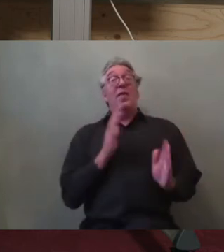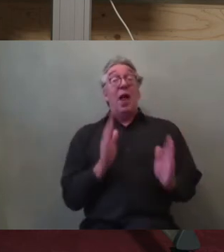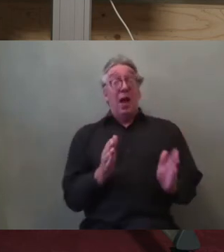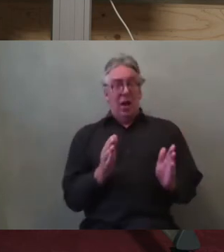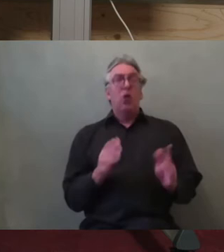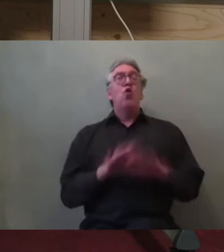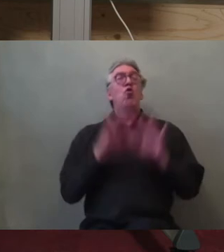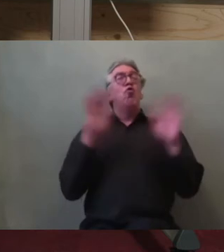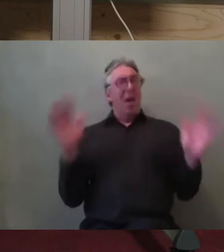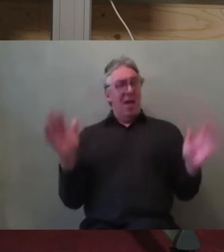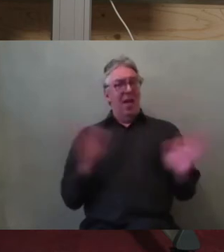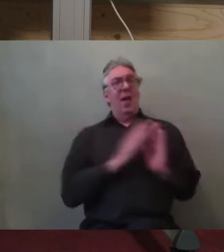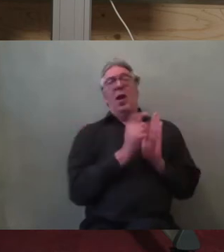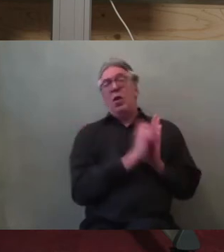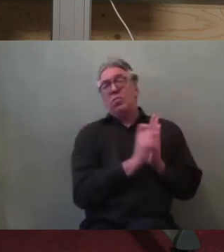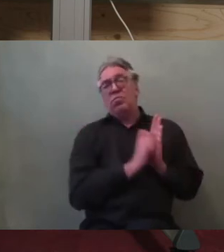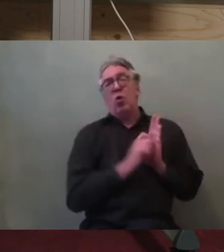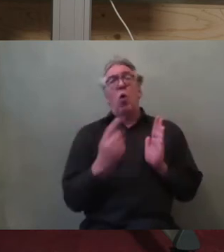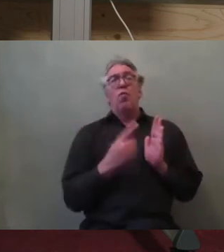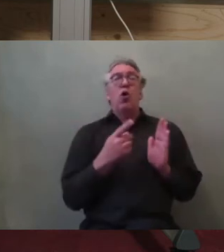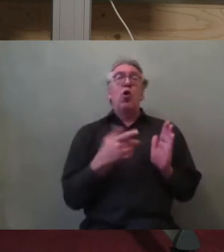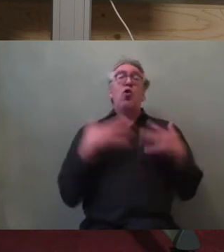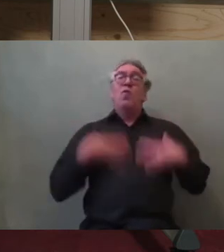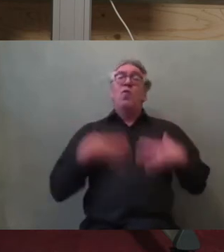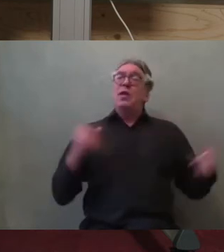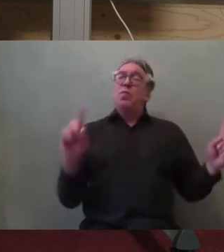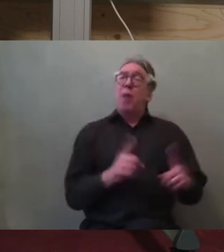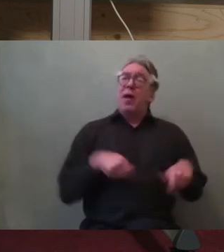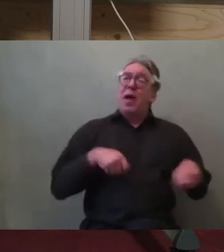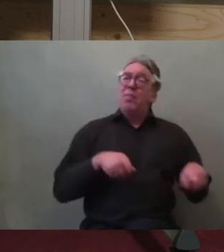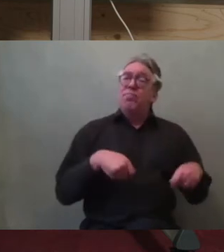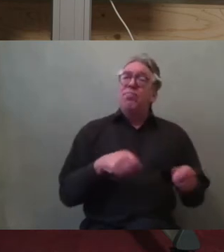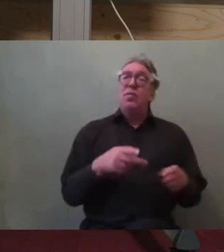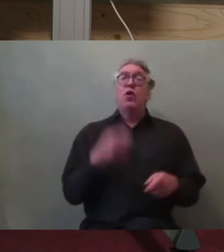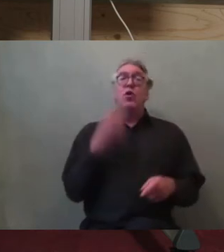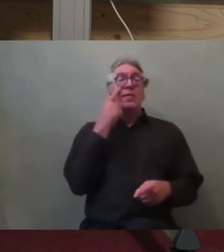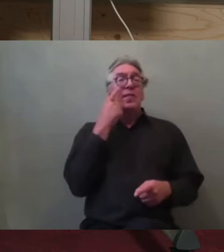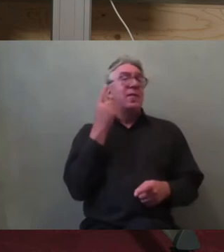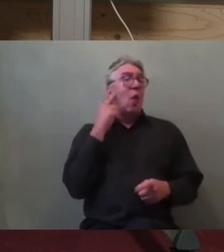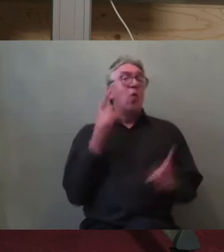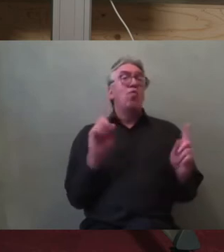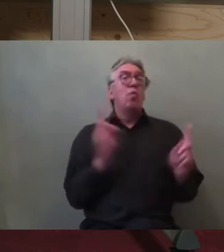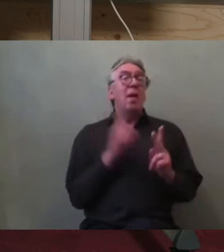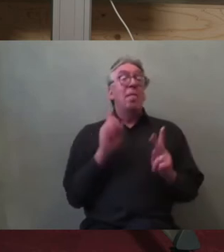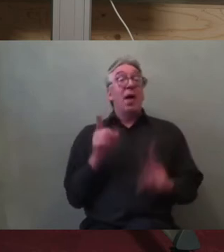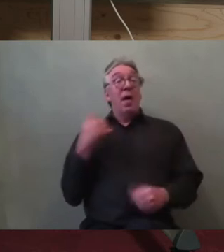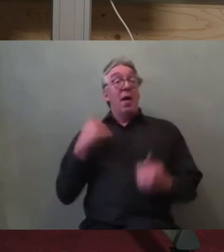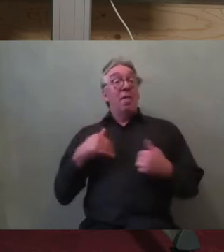was over fysieke en zintuiglijke beperkingen, maar veel minder over bijvoorbeeld mentale en intellectuele